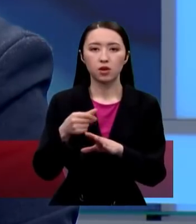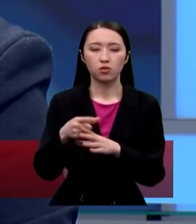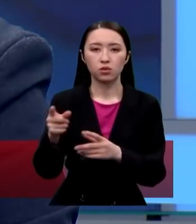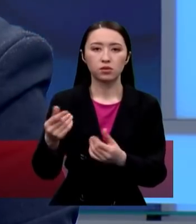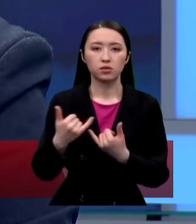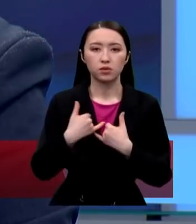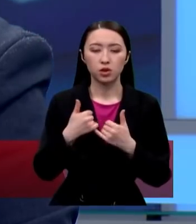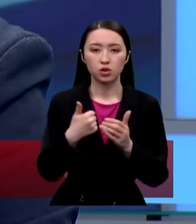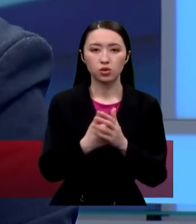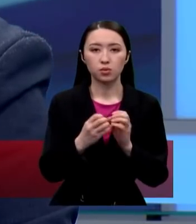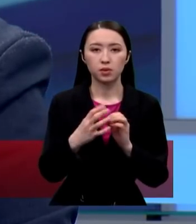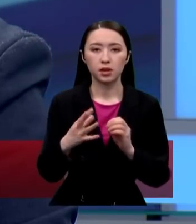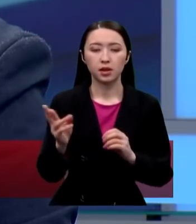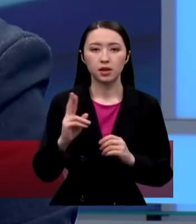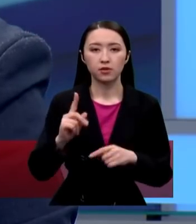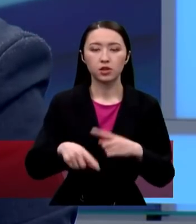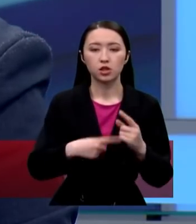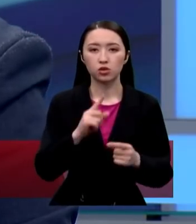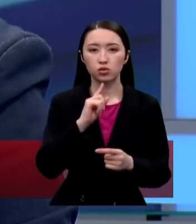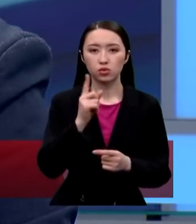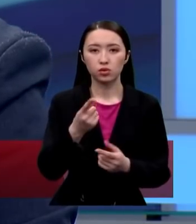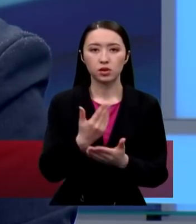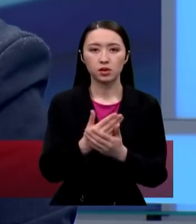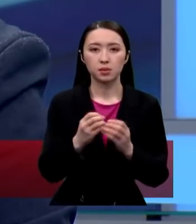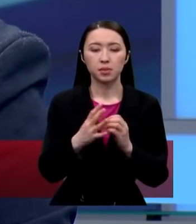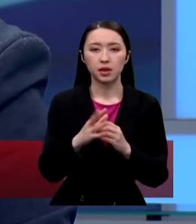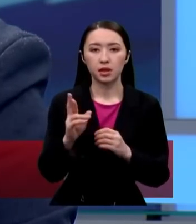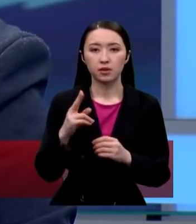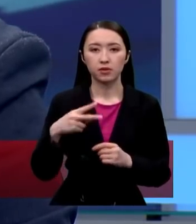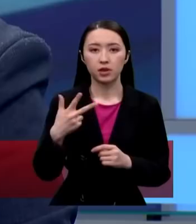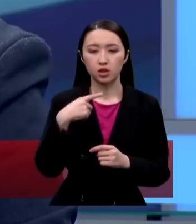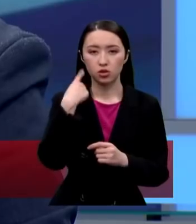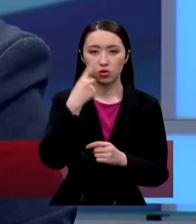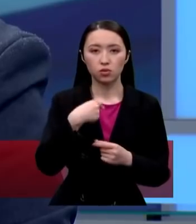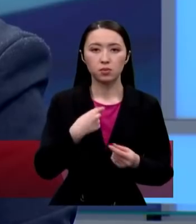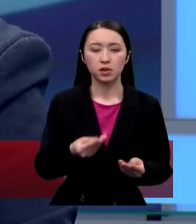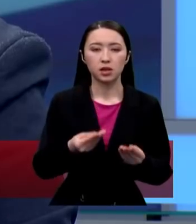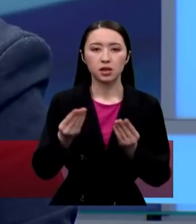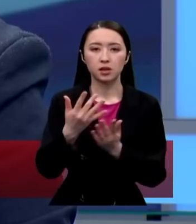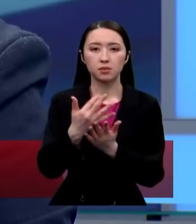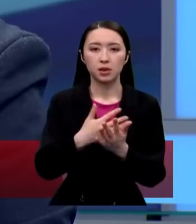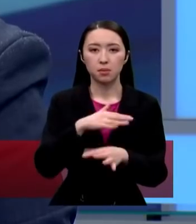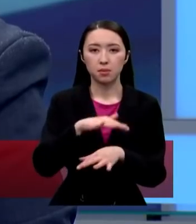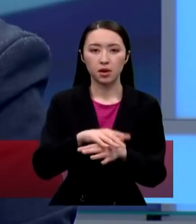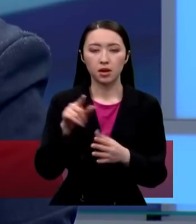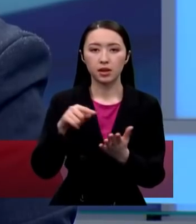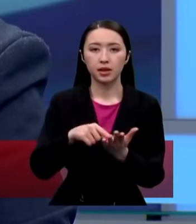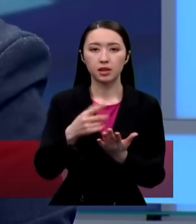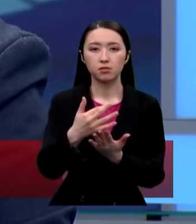15 января года следующего, например, до 15 января 2023 года мы предоставим списки в банки. По этим спискам они